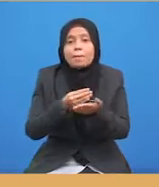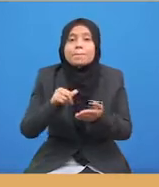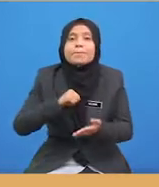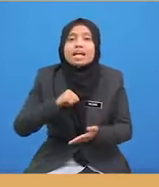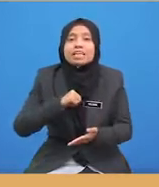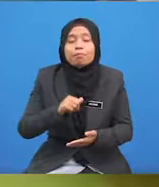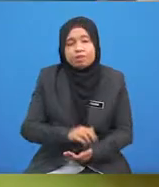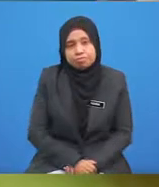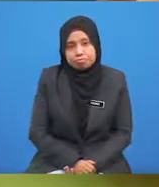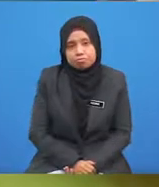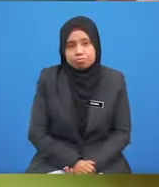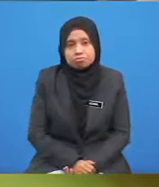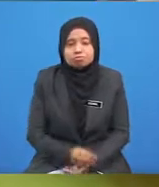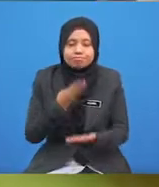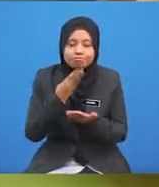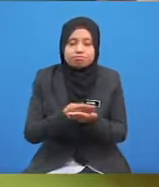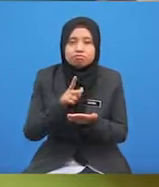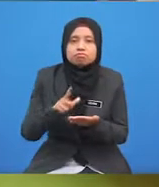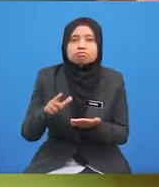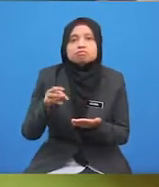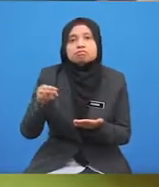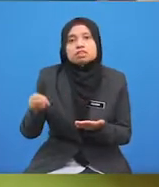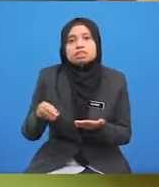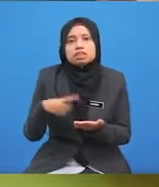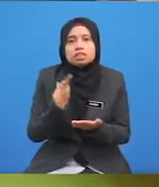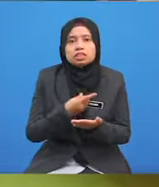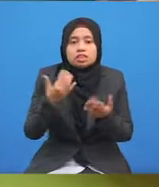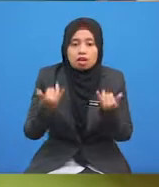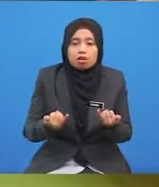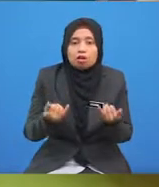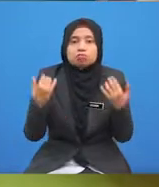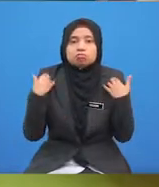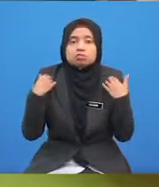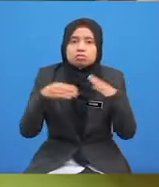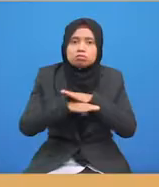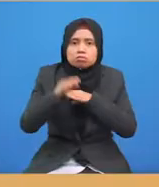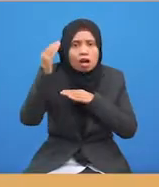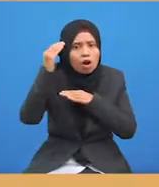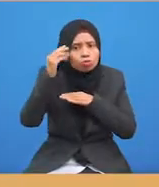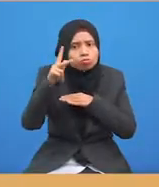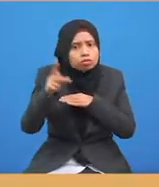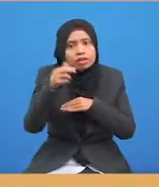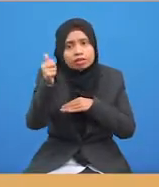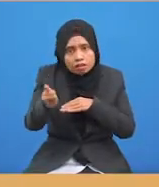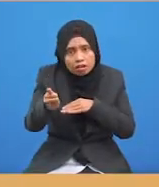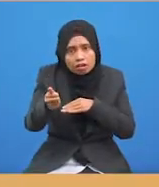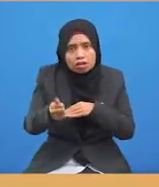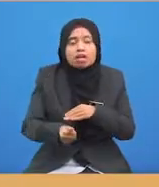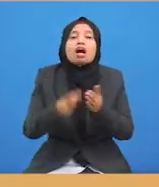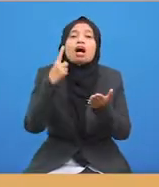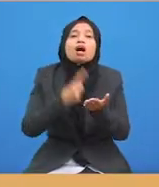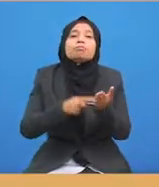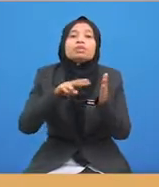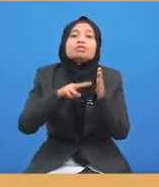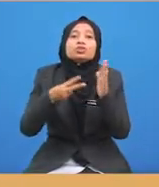peradaban. Baiklah murid-murid, sekarang kita berada dalam segmen Tahukah Anda? Apakah maksud